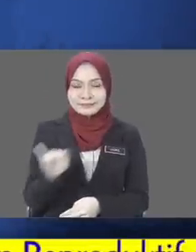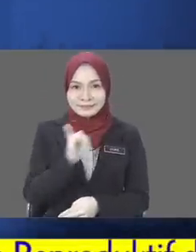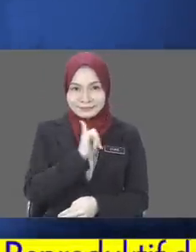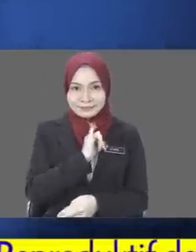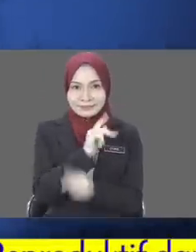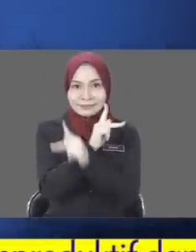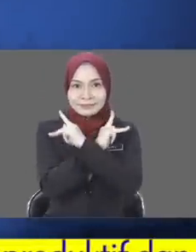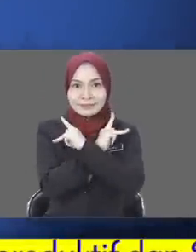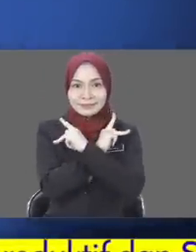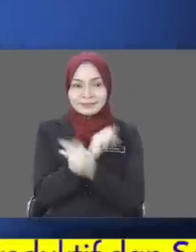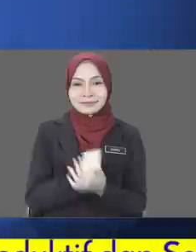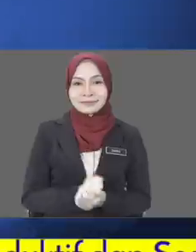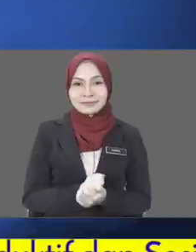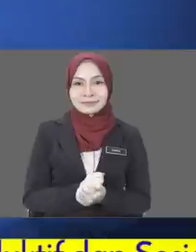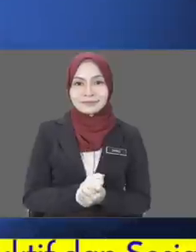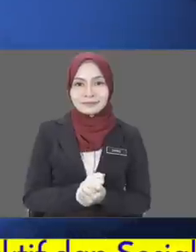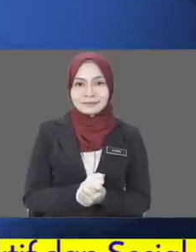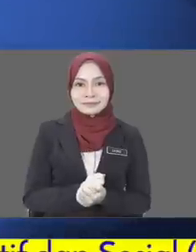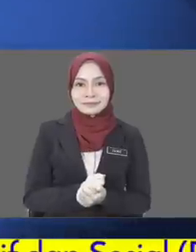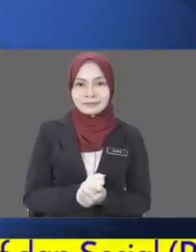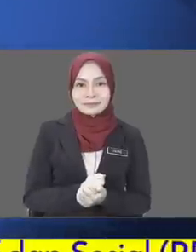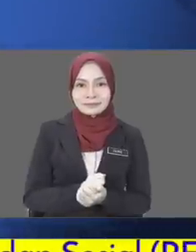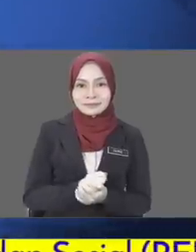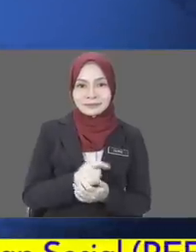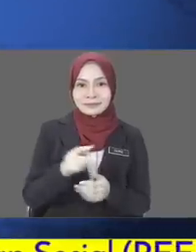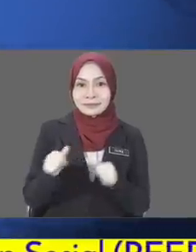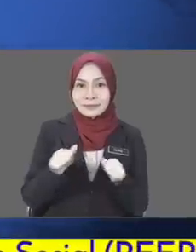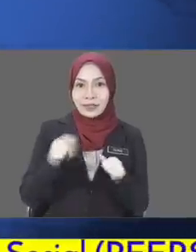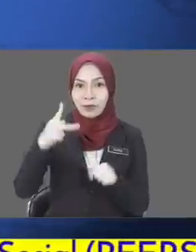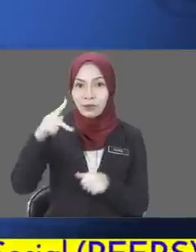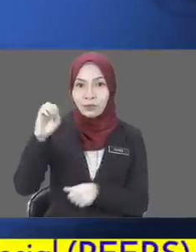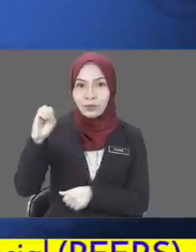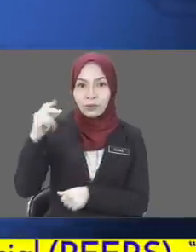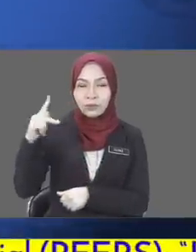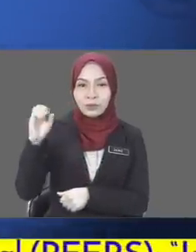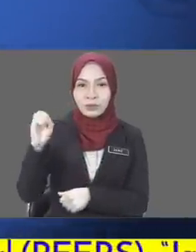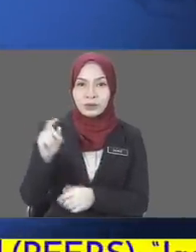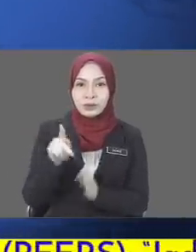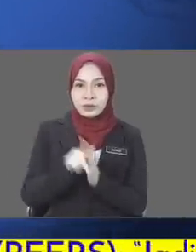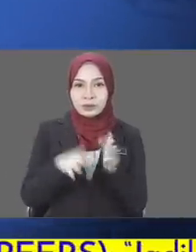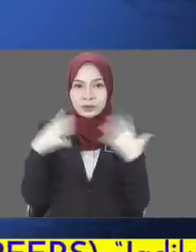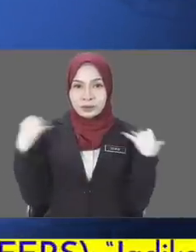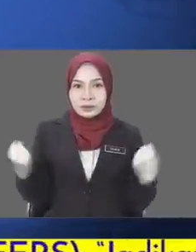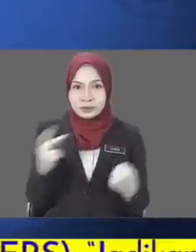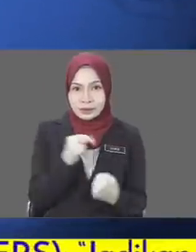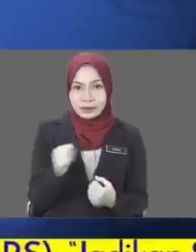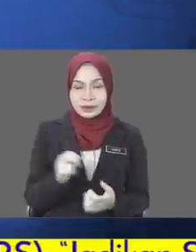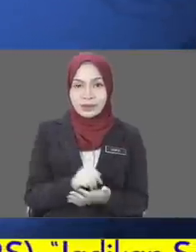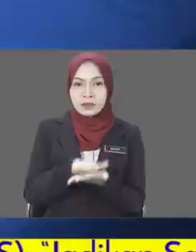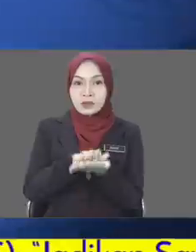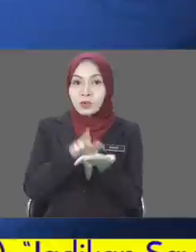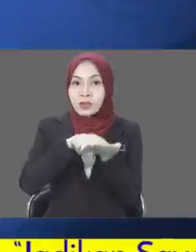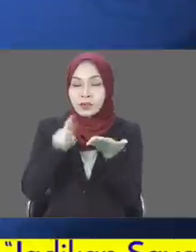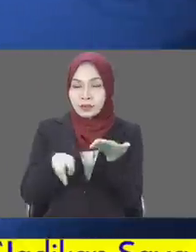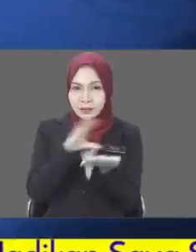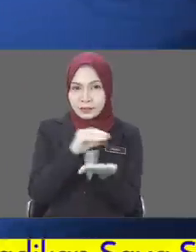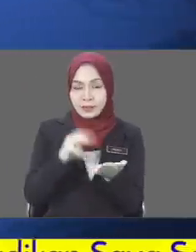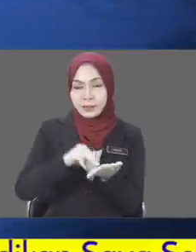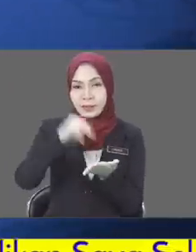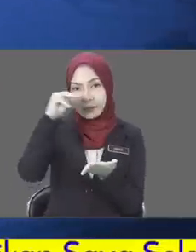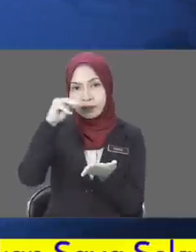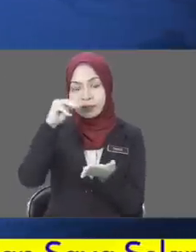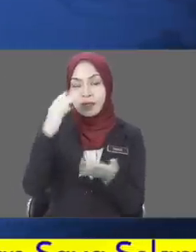kasihi kurikulum pendidikan kesehatan di aja di sekolah rendah dan sekolah menengah merangkumi tiga bidang